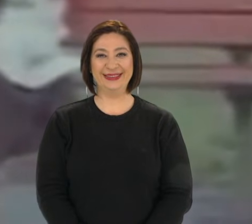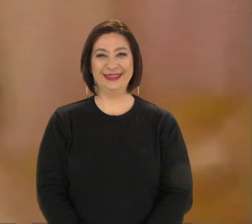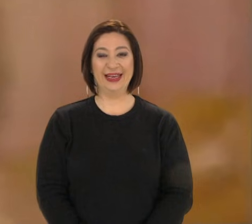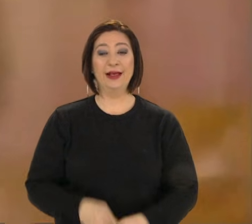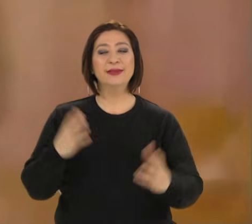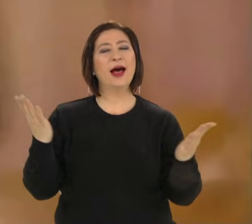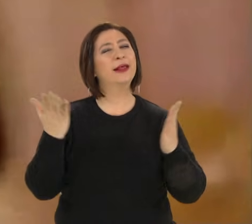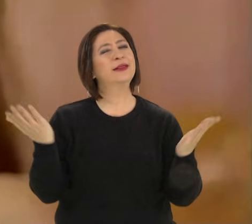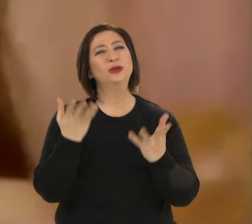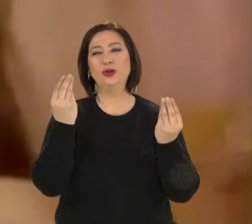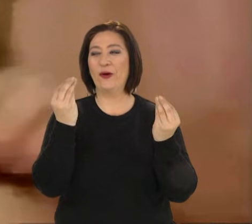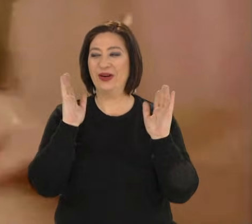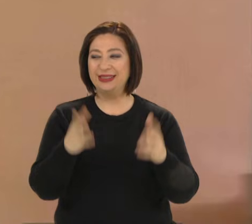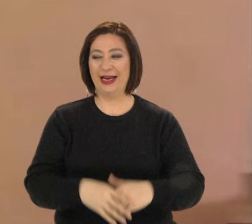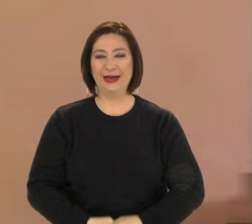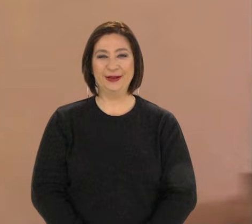Ve daha nicesi.